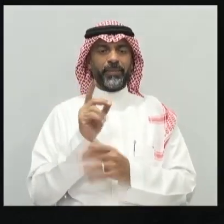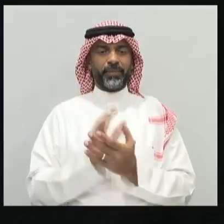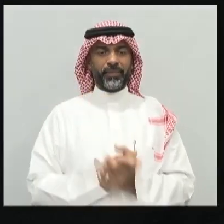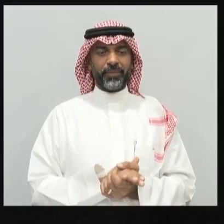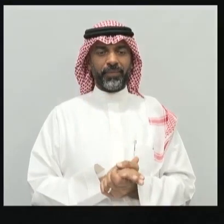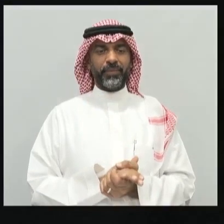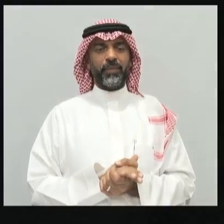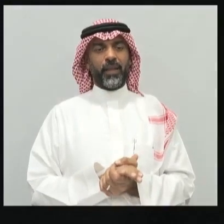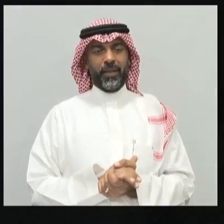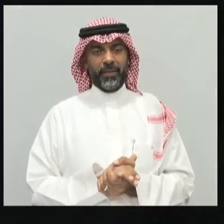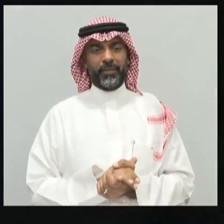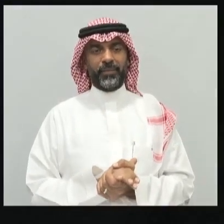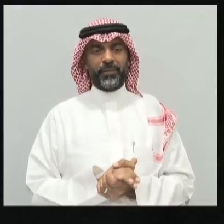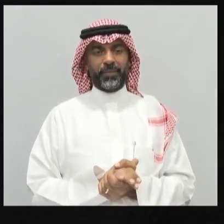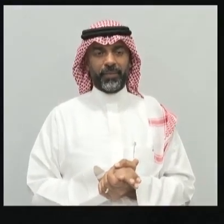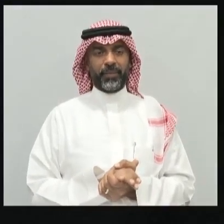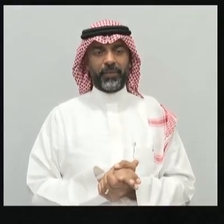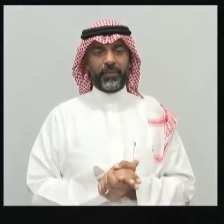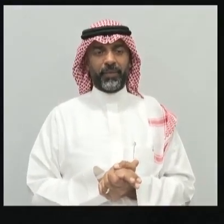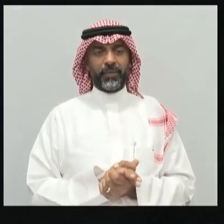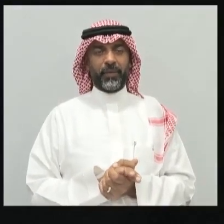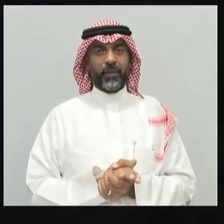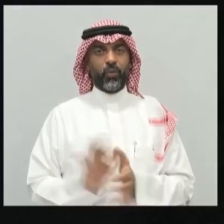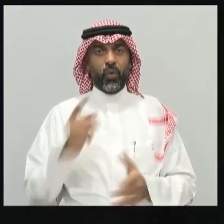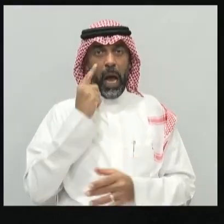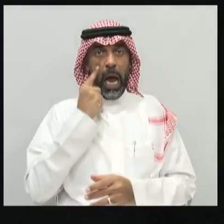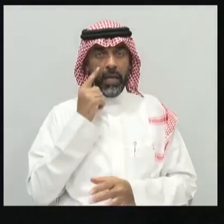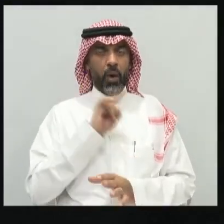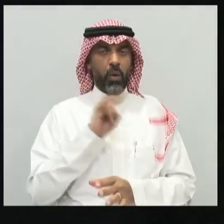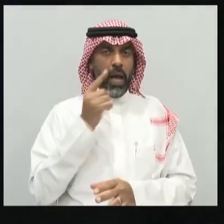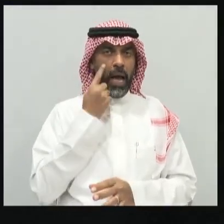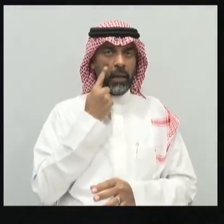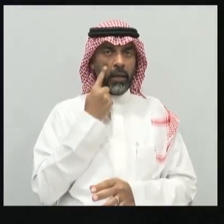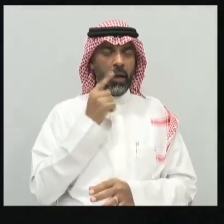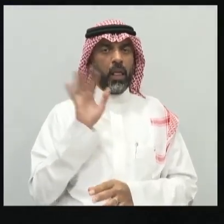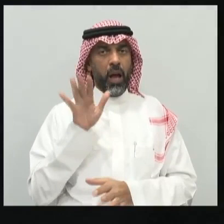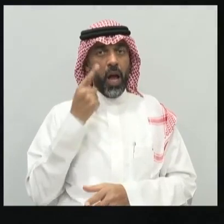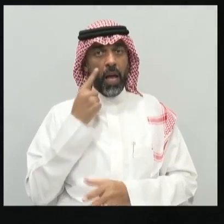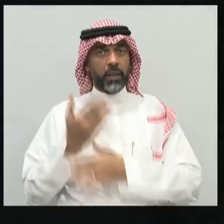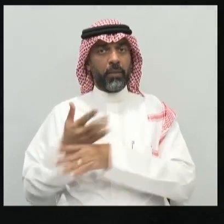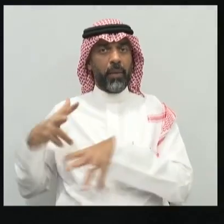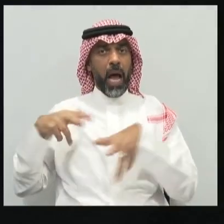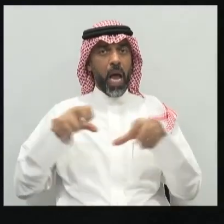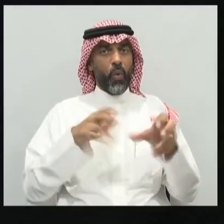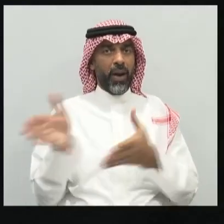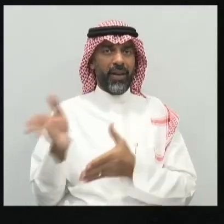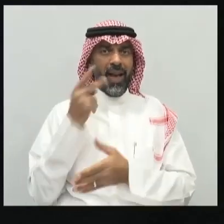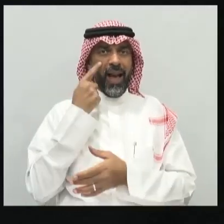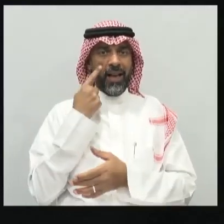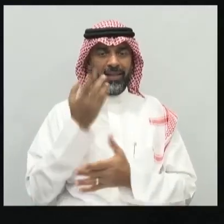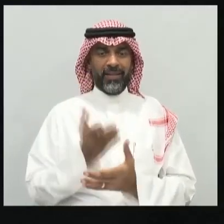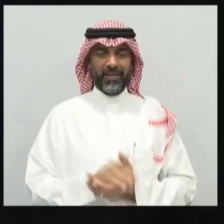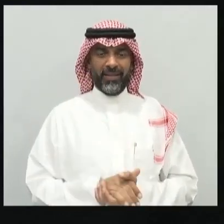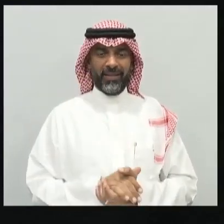مورد طبيعي اصله مخلوق حي ولا غير حي تزين الحيوانات مخلوقات حيه